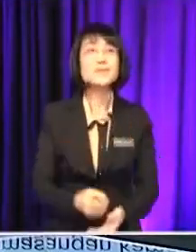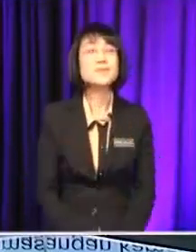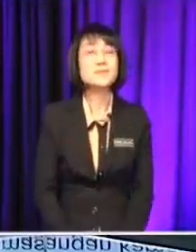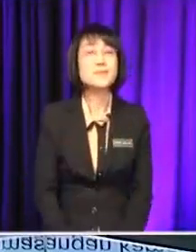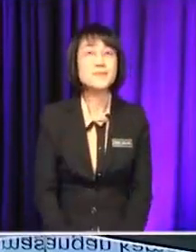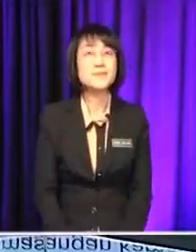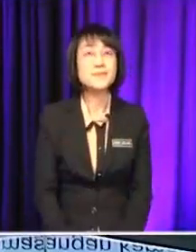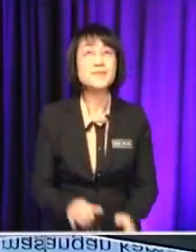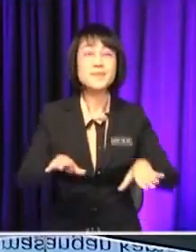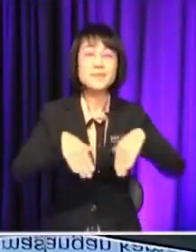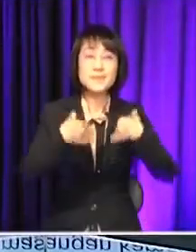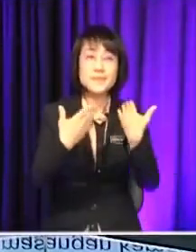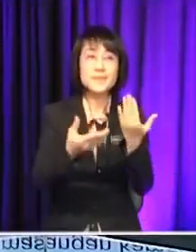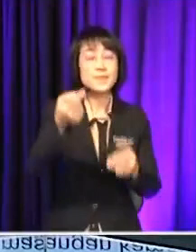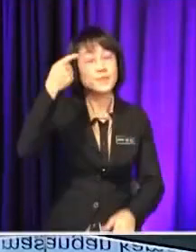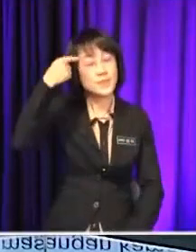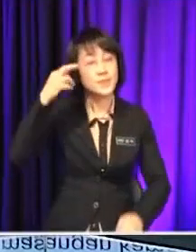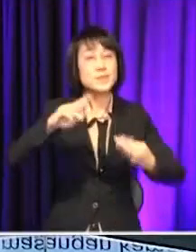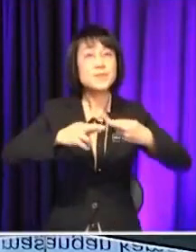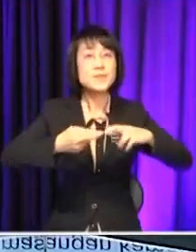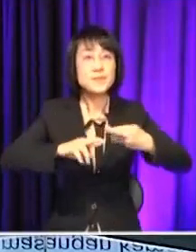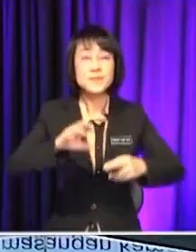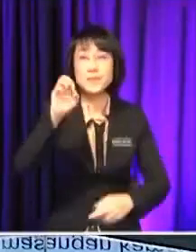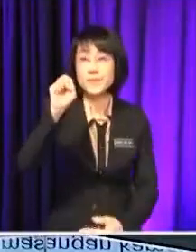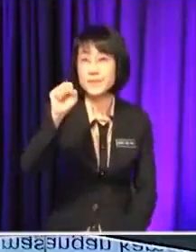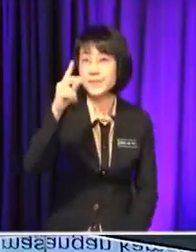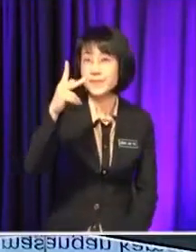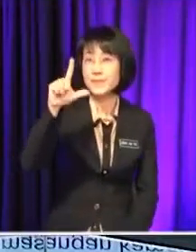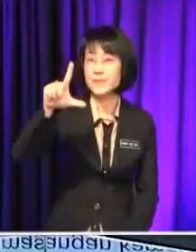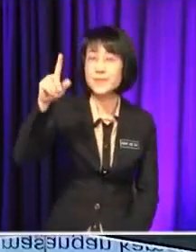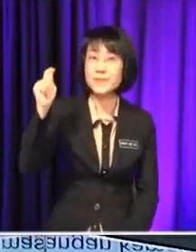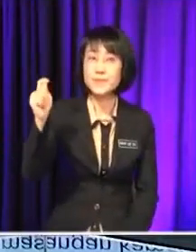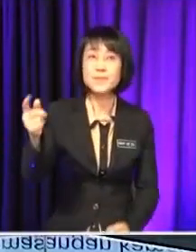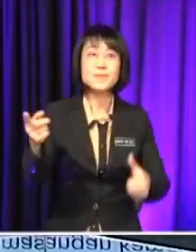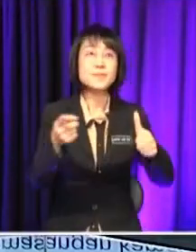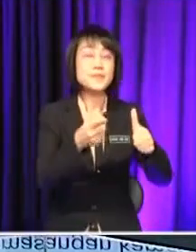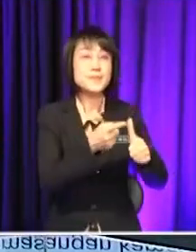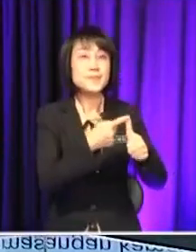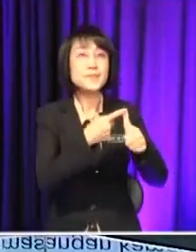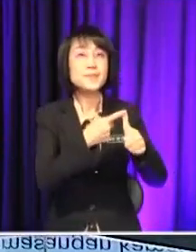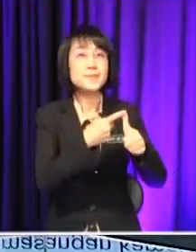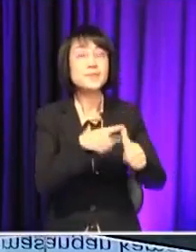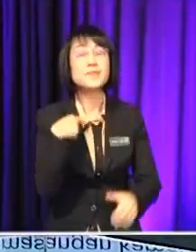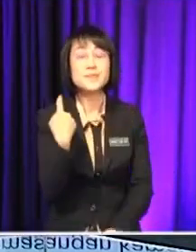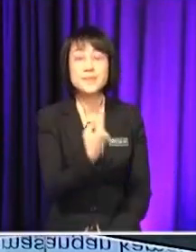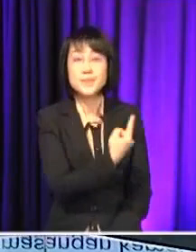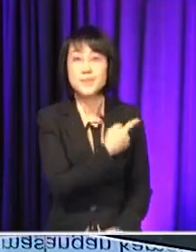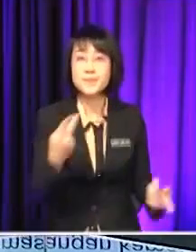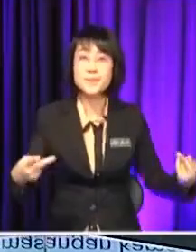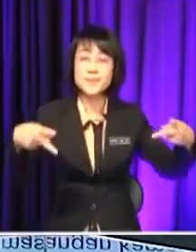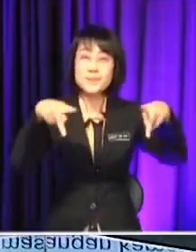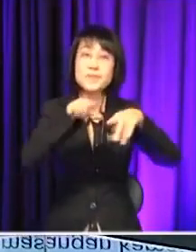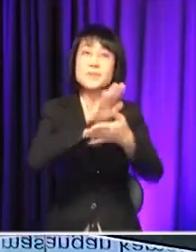bagaimana untuk mensefis eee sqlt oke yang pertama sekali Ee kita perlu eee